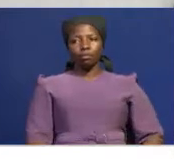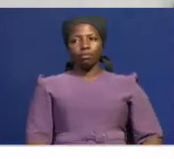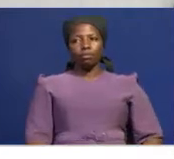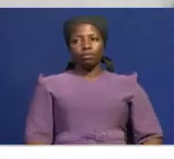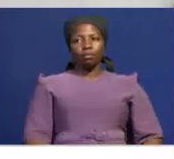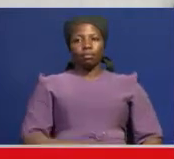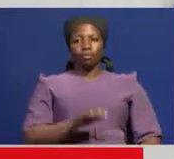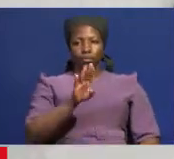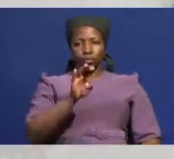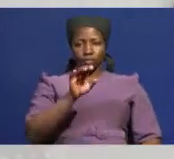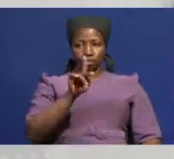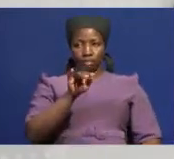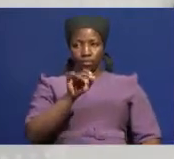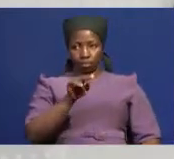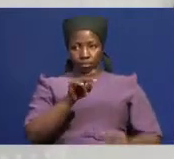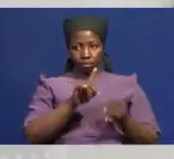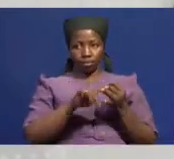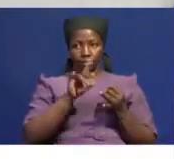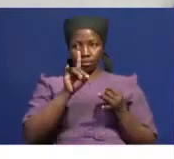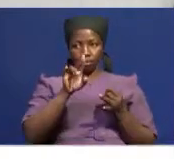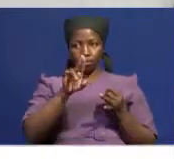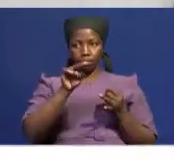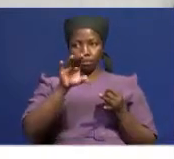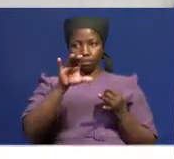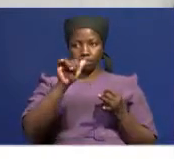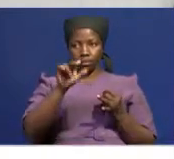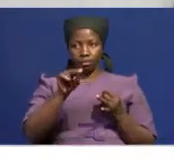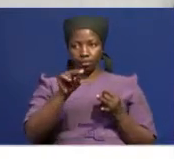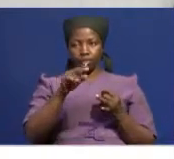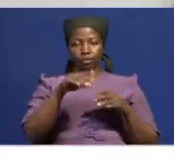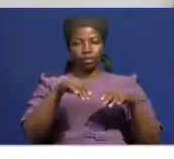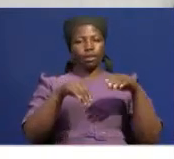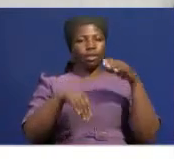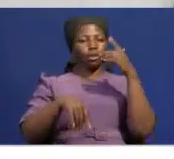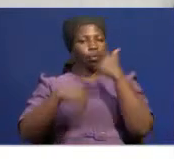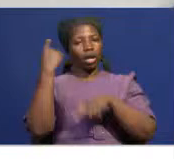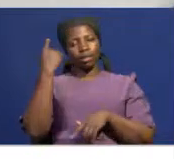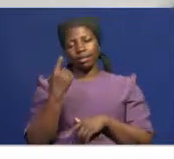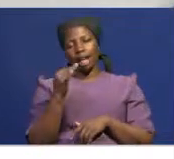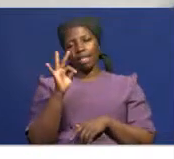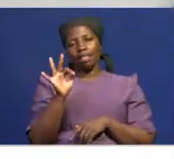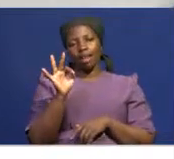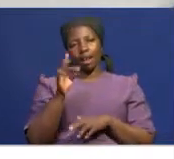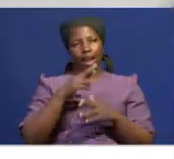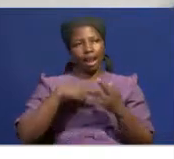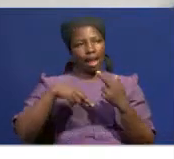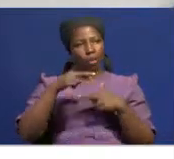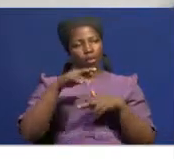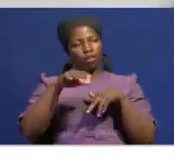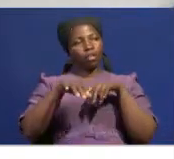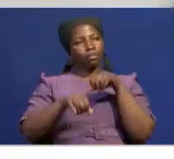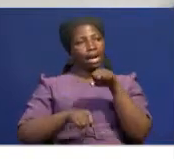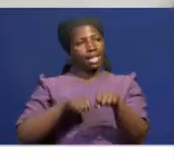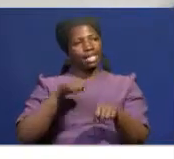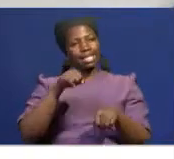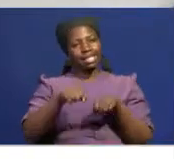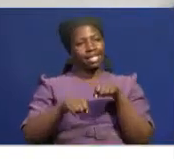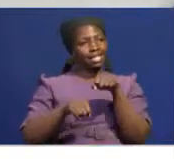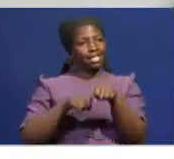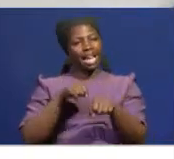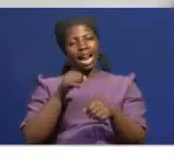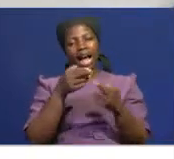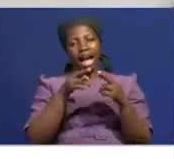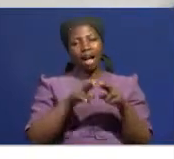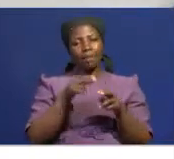Hans Beckin na Duncan Ruto waliibuka washindi wa mkondo wa tatu wa mashindano ya baiskeli ya Loop Safari ulioandaliwa huko